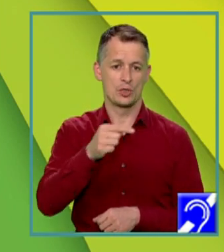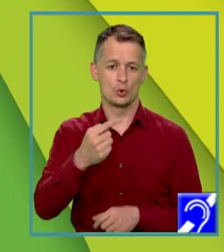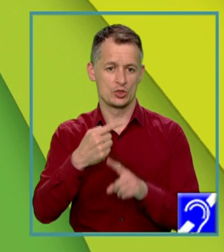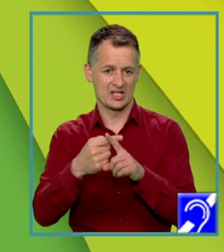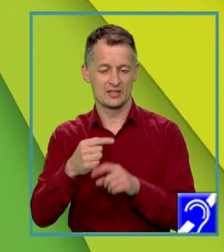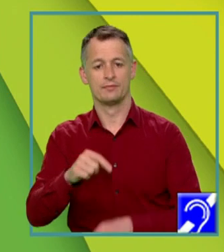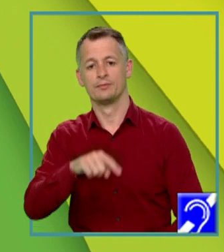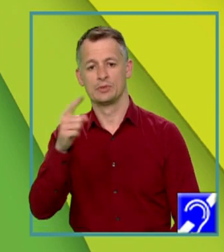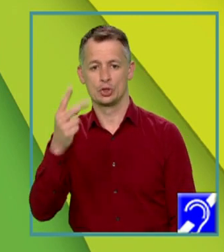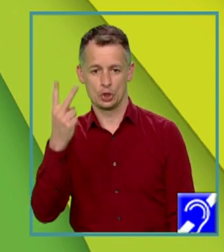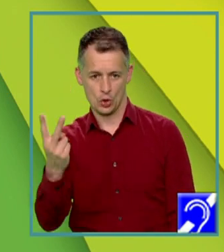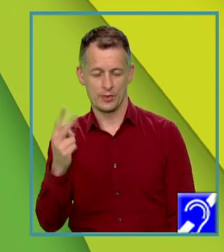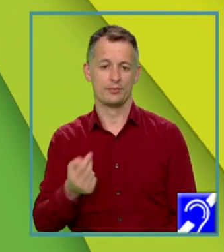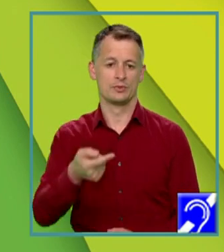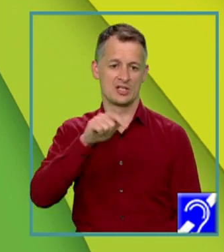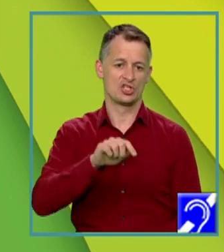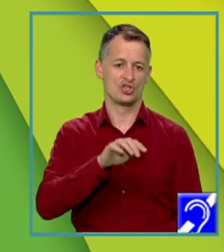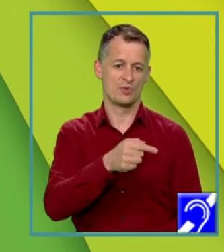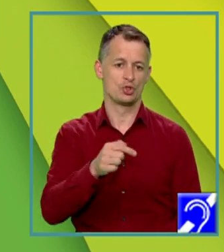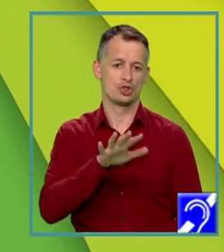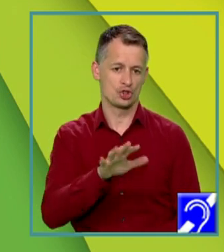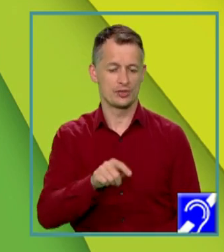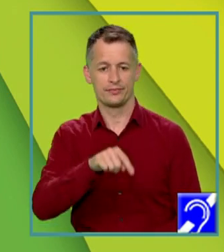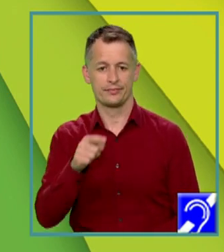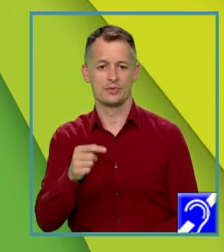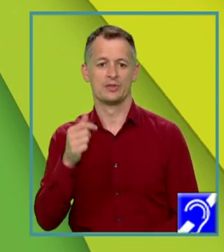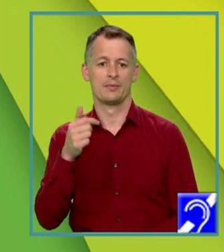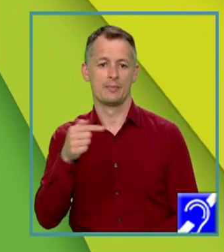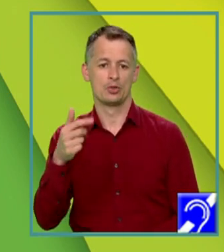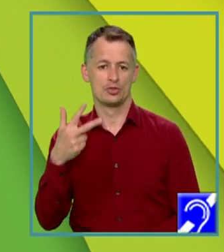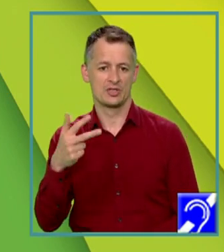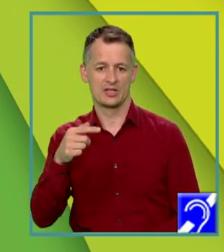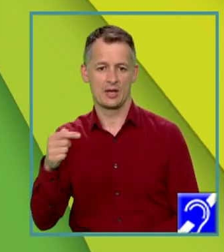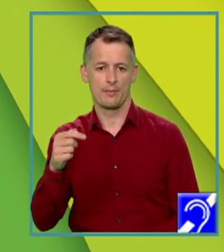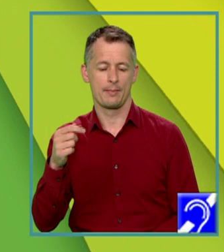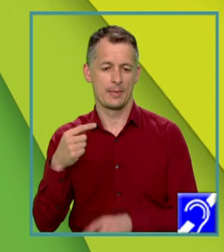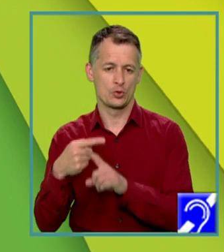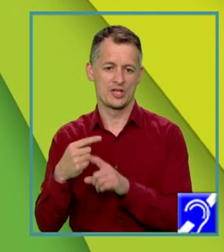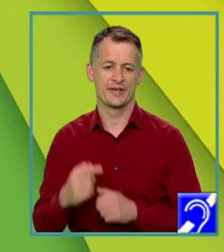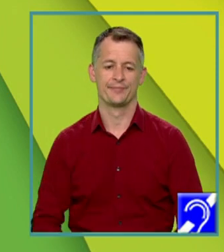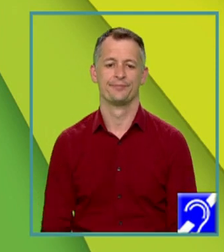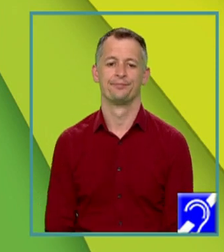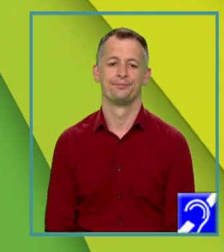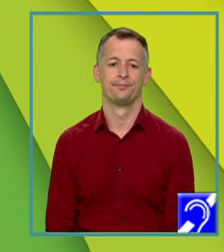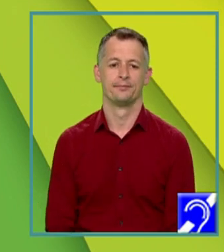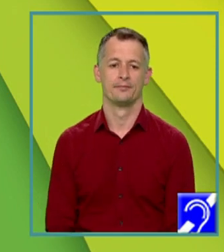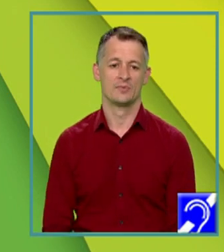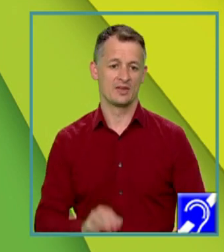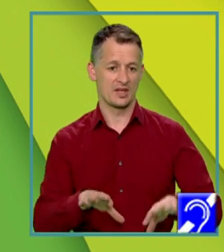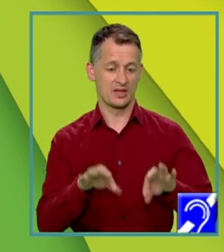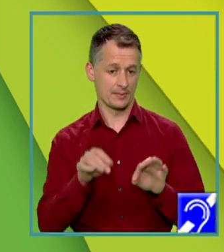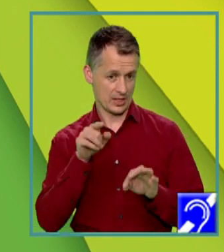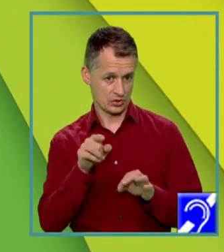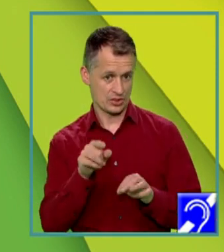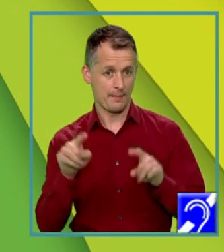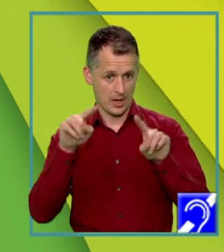5 minus x și 2 și pe linia a doua elementele minus 5 și minus 3 minus x determinantul